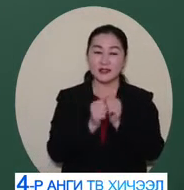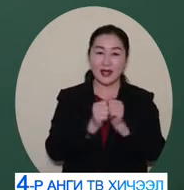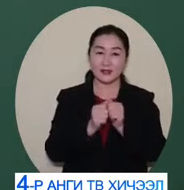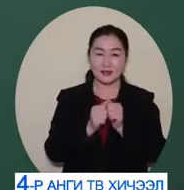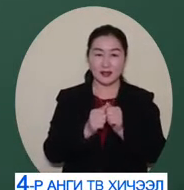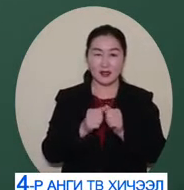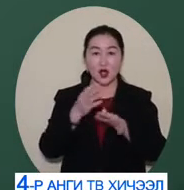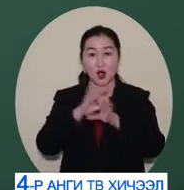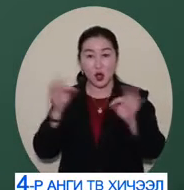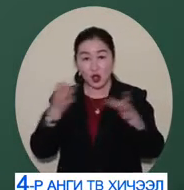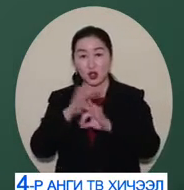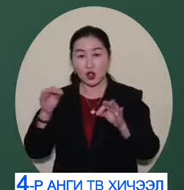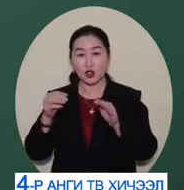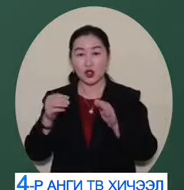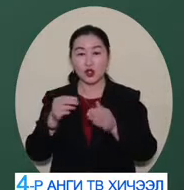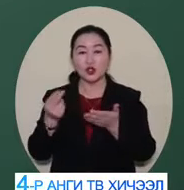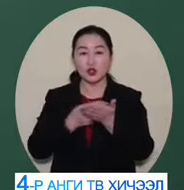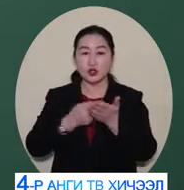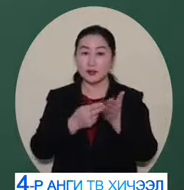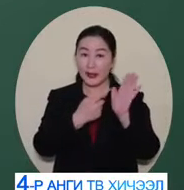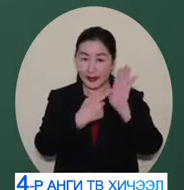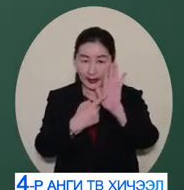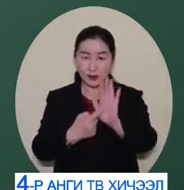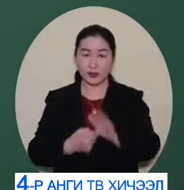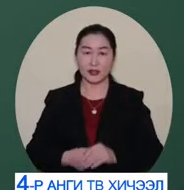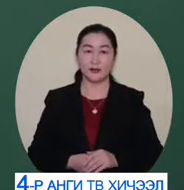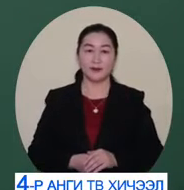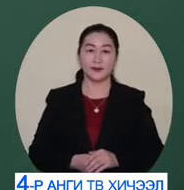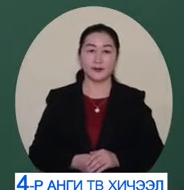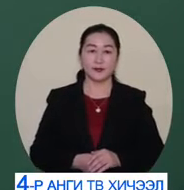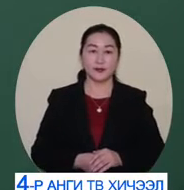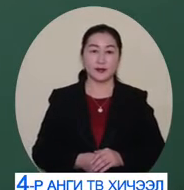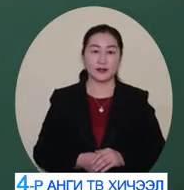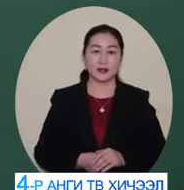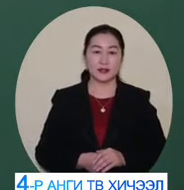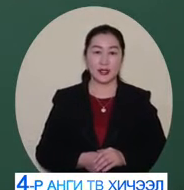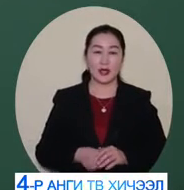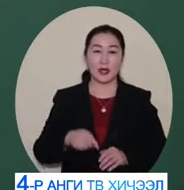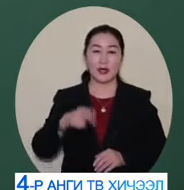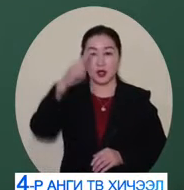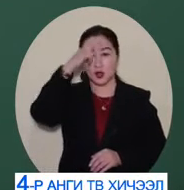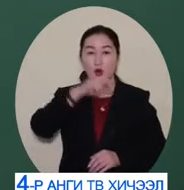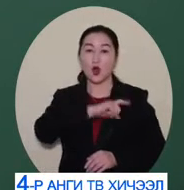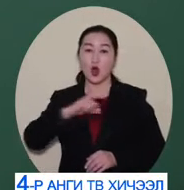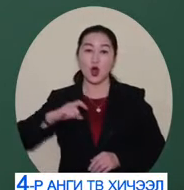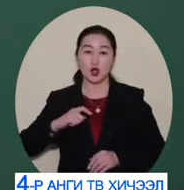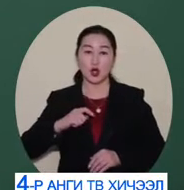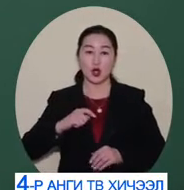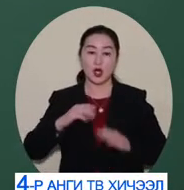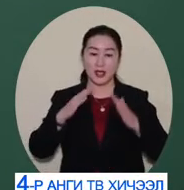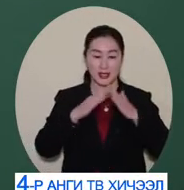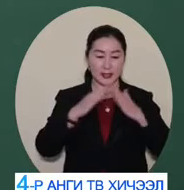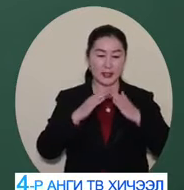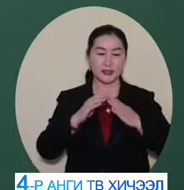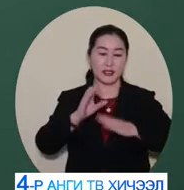сургууль хүртэлх зай нь 300 метр гинэ. Гурван найз маань энэ хүүгийн гэрээс сургууль хүртэлх